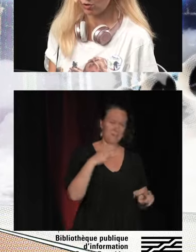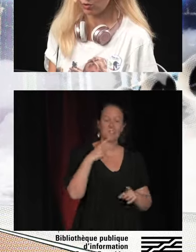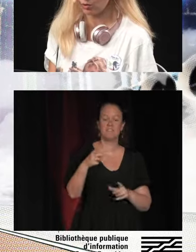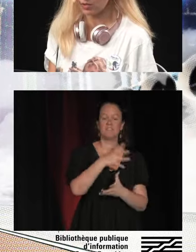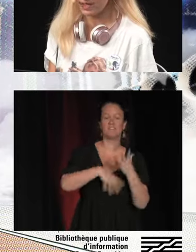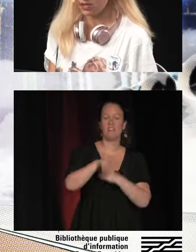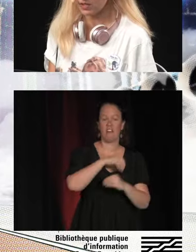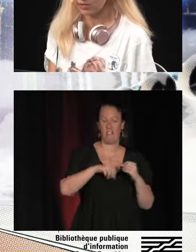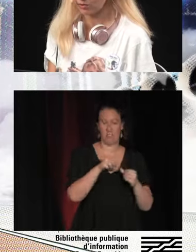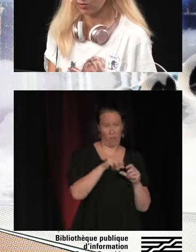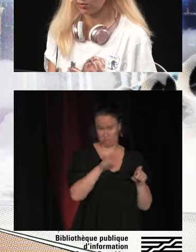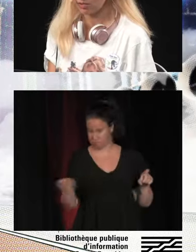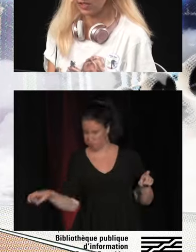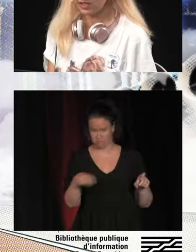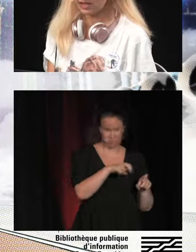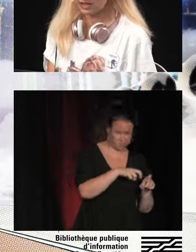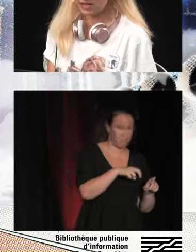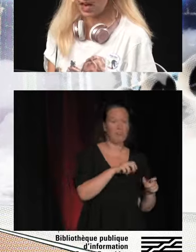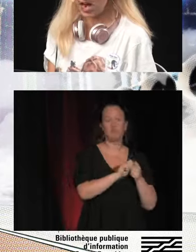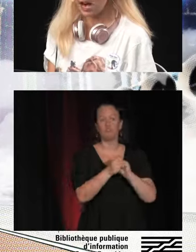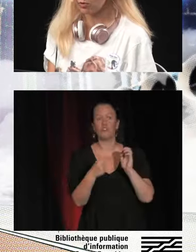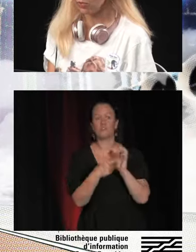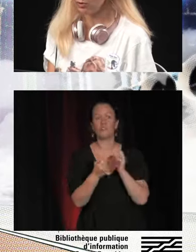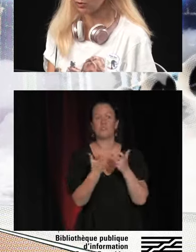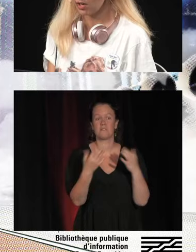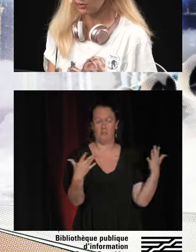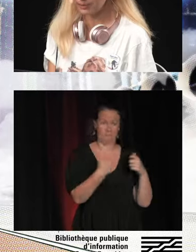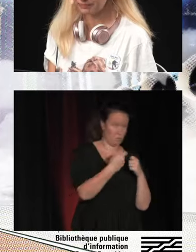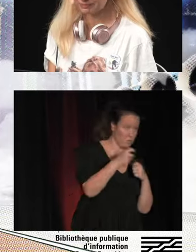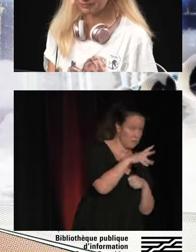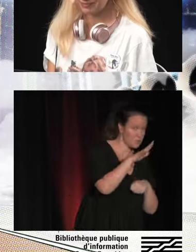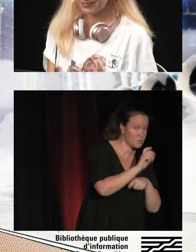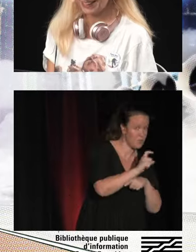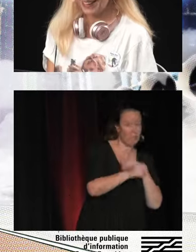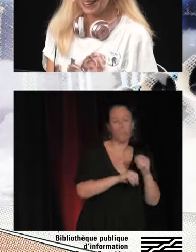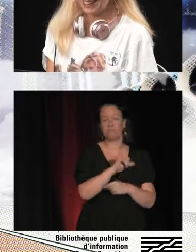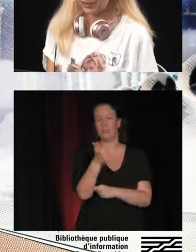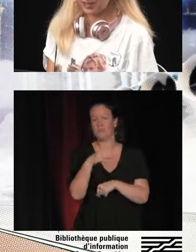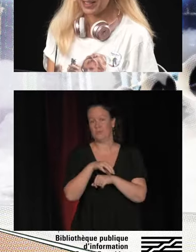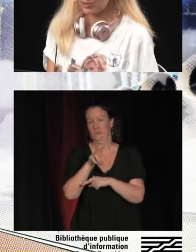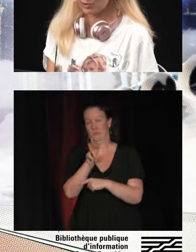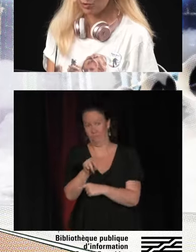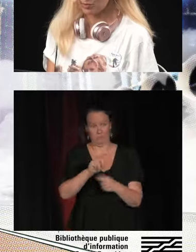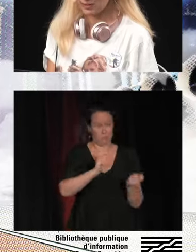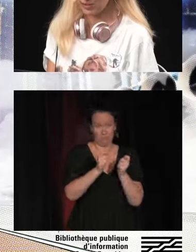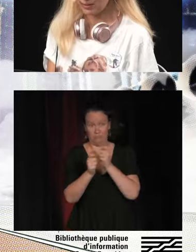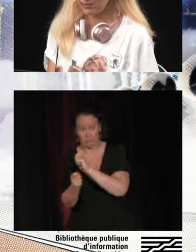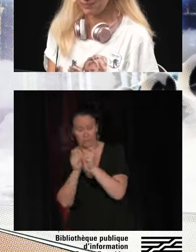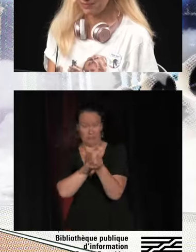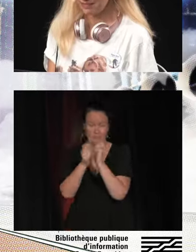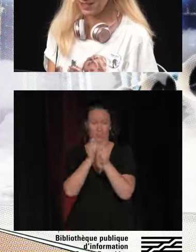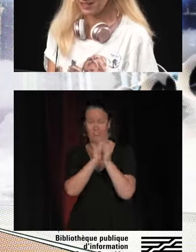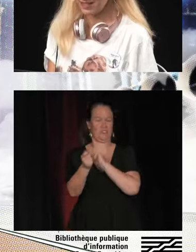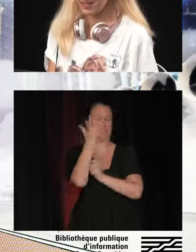de jeu toutes les 45 secondes à 1 minute 30. Donc évidemment, tout ne se passe pas comme